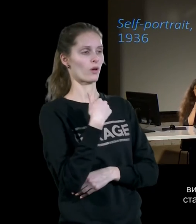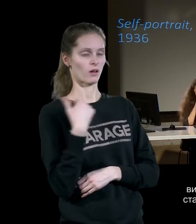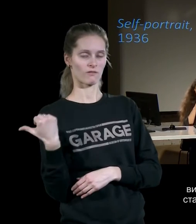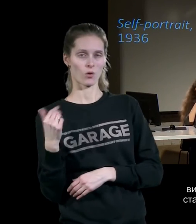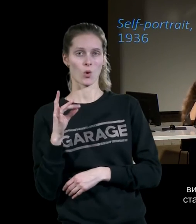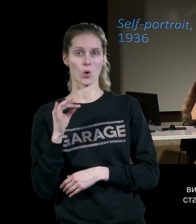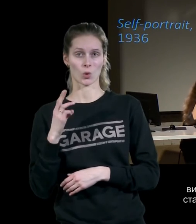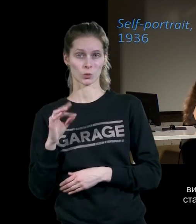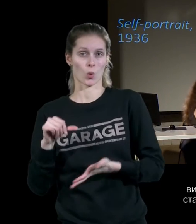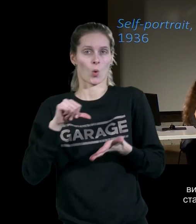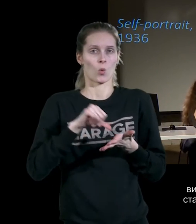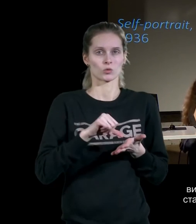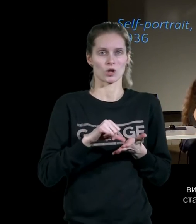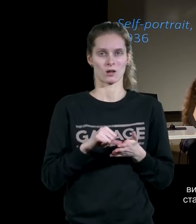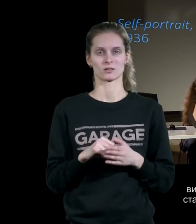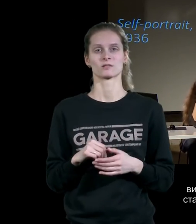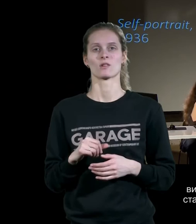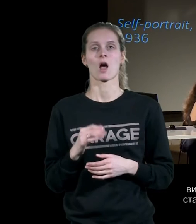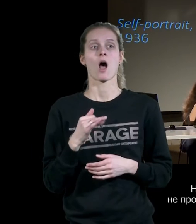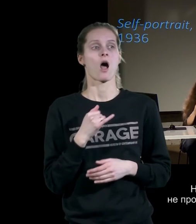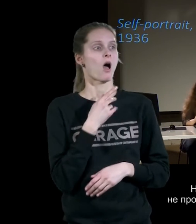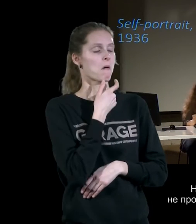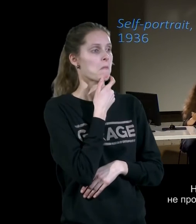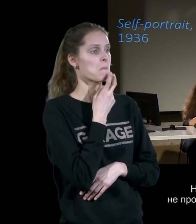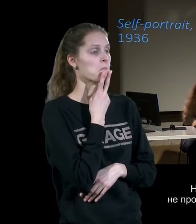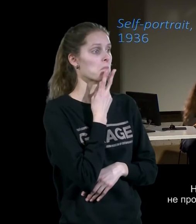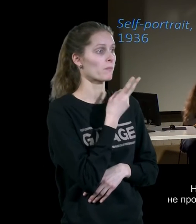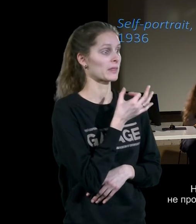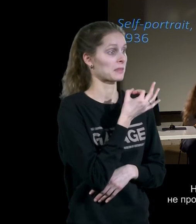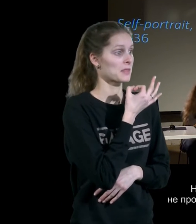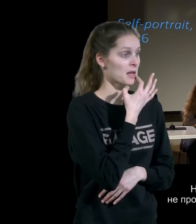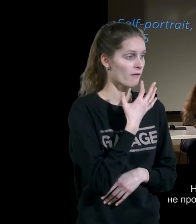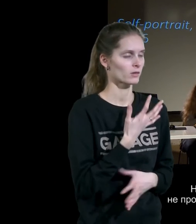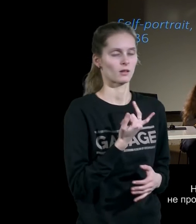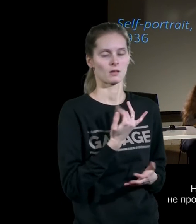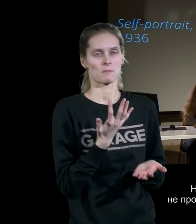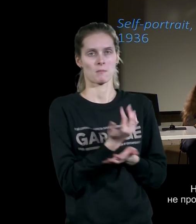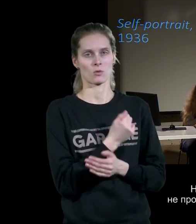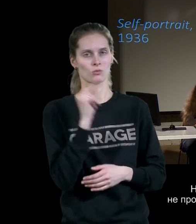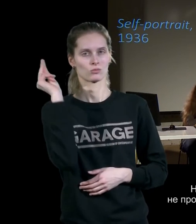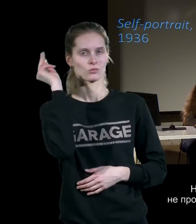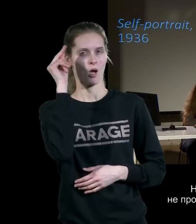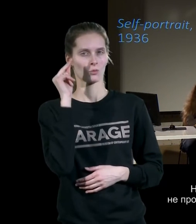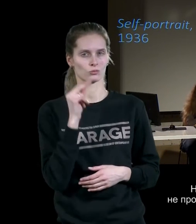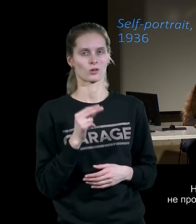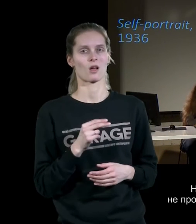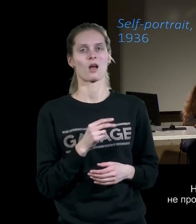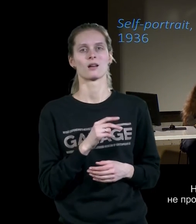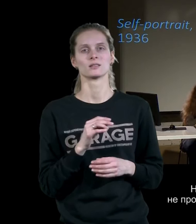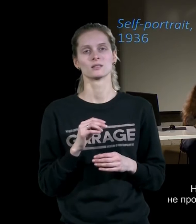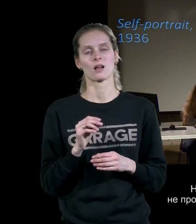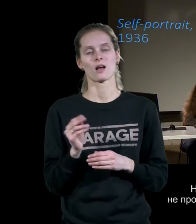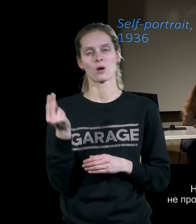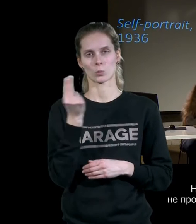живописцем и получает уже образование живописца. Ну, как, естественно, как и все абстракционисты 20 века, нет